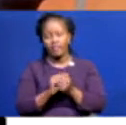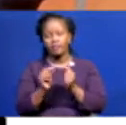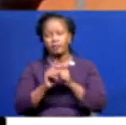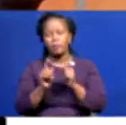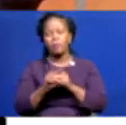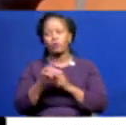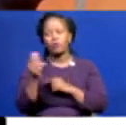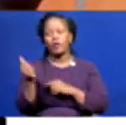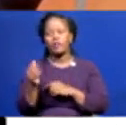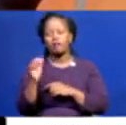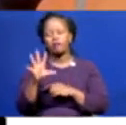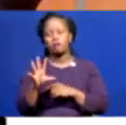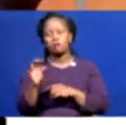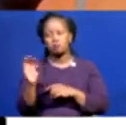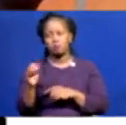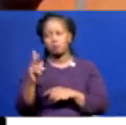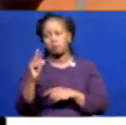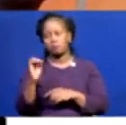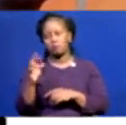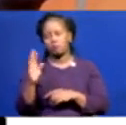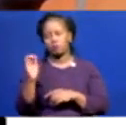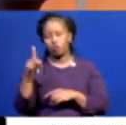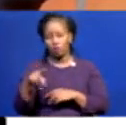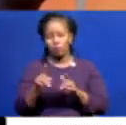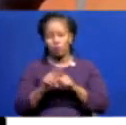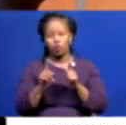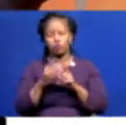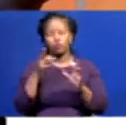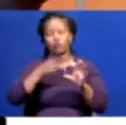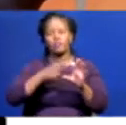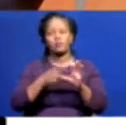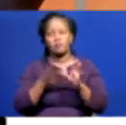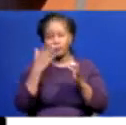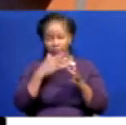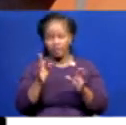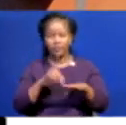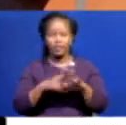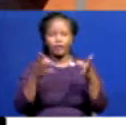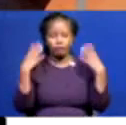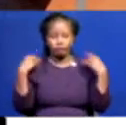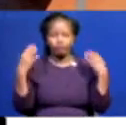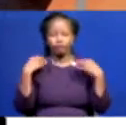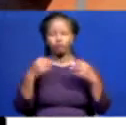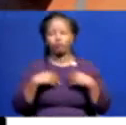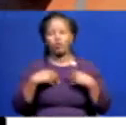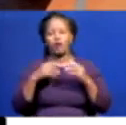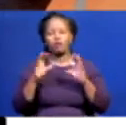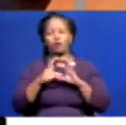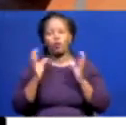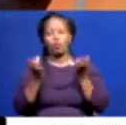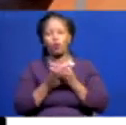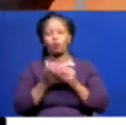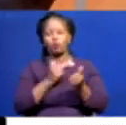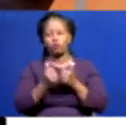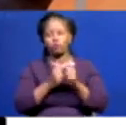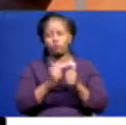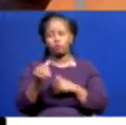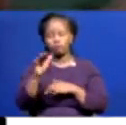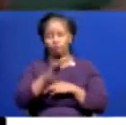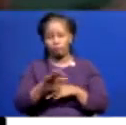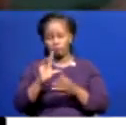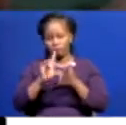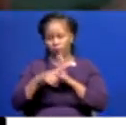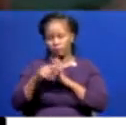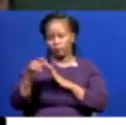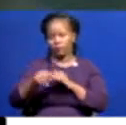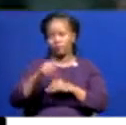za mita 5000 Jacob Krop pia atashiriki mjini Rome akijiandaa kwa mashindano ya dunia yatakayoandaliwa jijini Budapest, Hungary baadaye mwaka